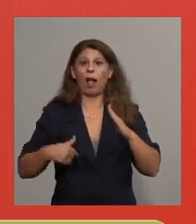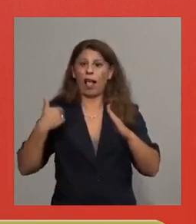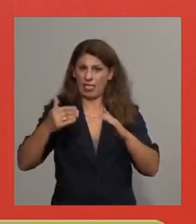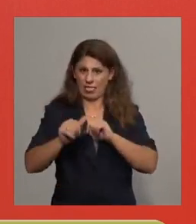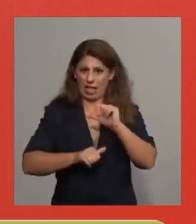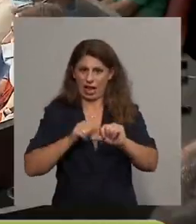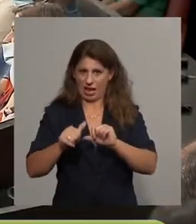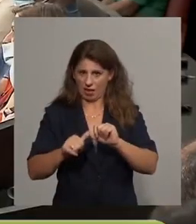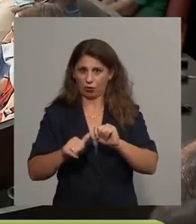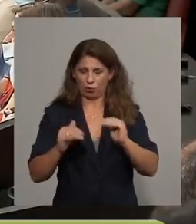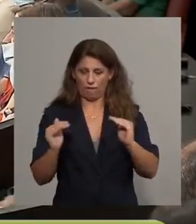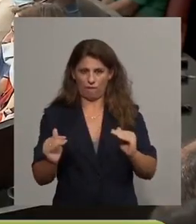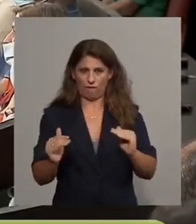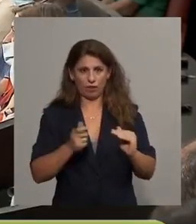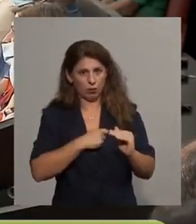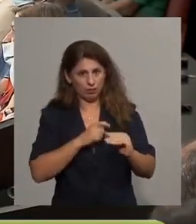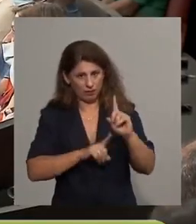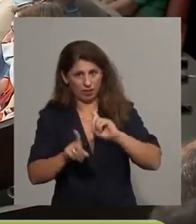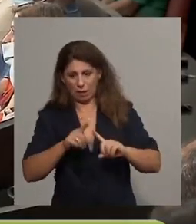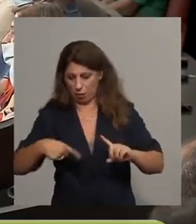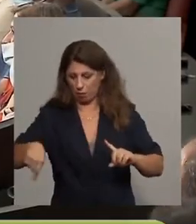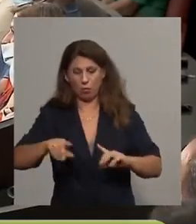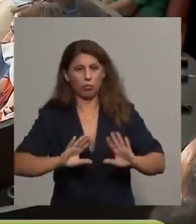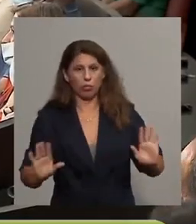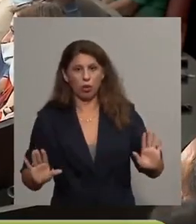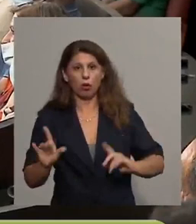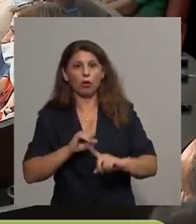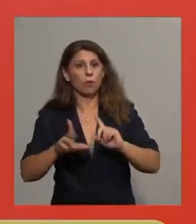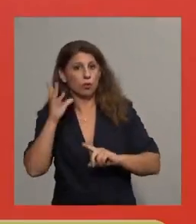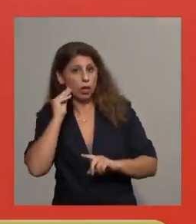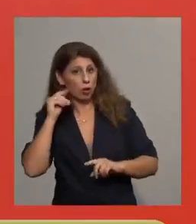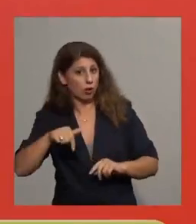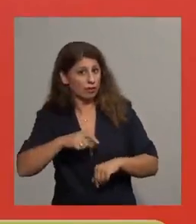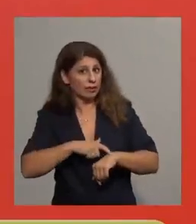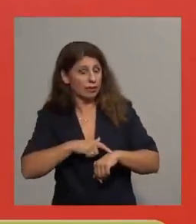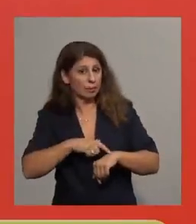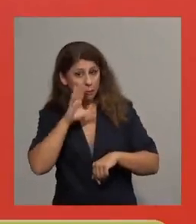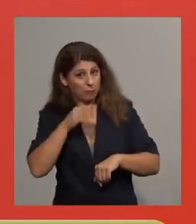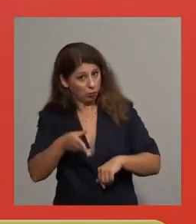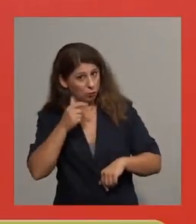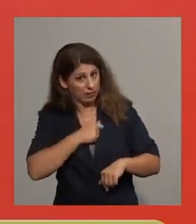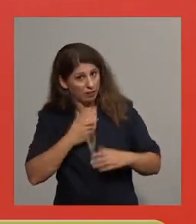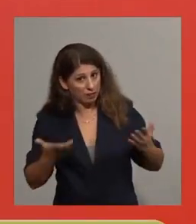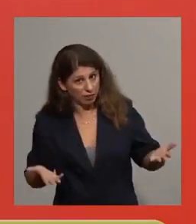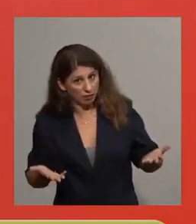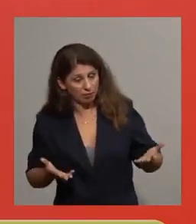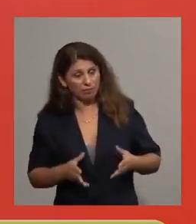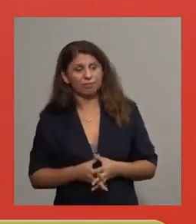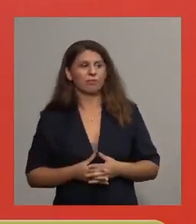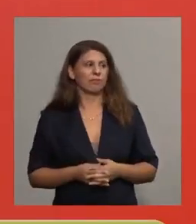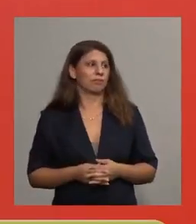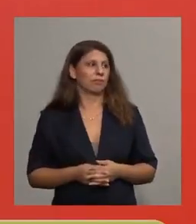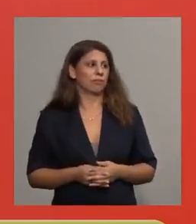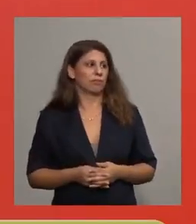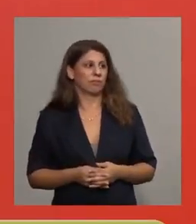αλλάξουν το τοπίο? Το πιστεύει κάποιος από εδώ μέσα ή από όσους μας ακούνε πραγματικά αυτό? Για